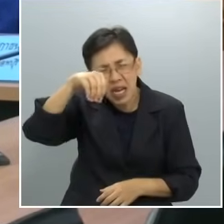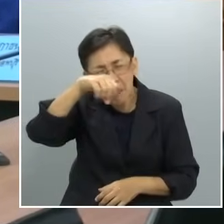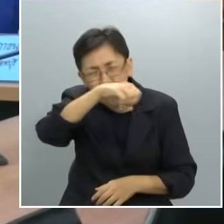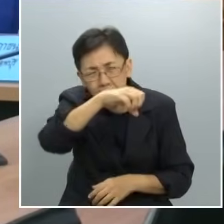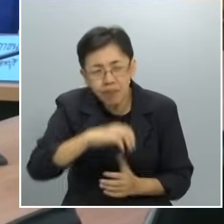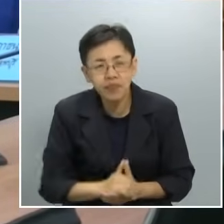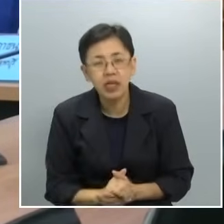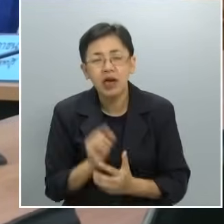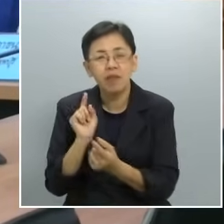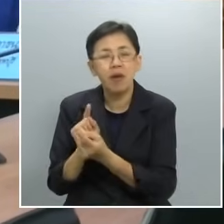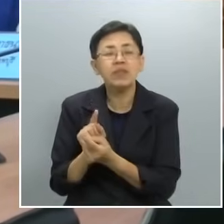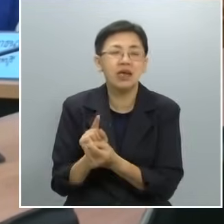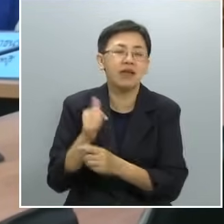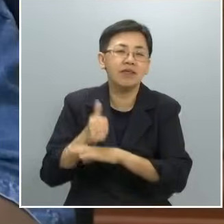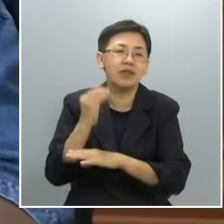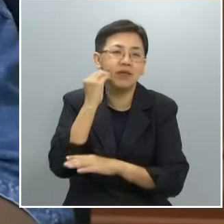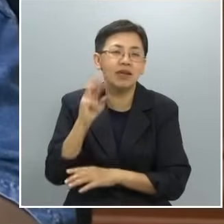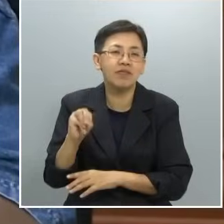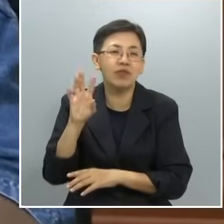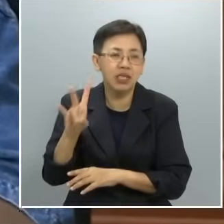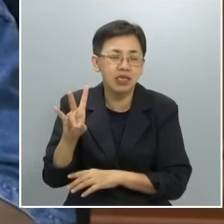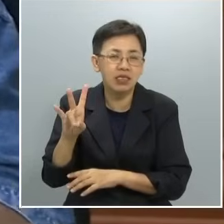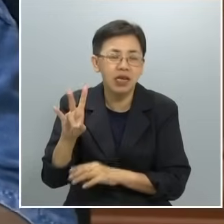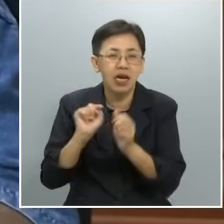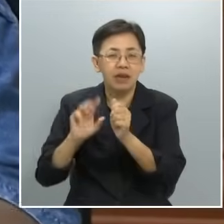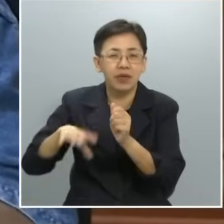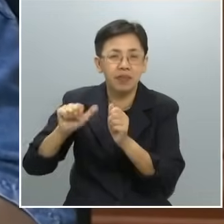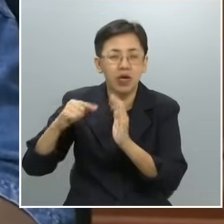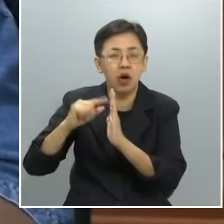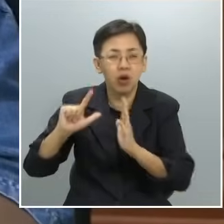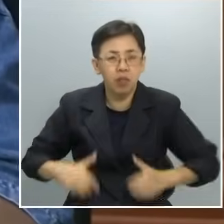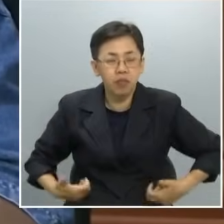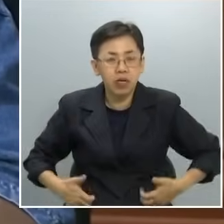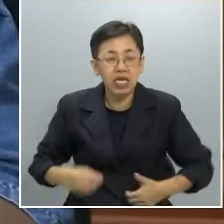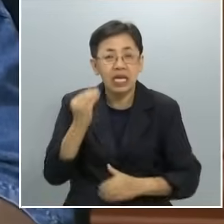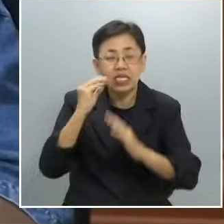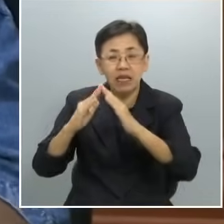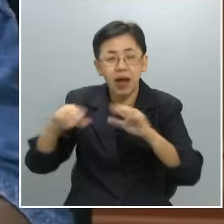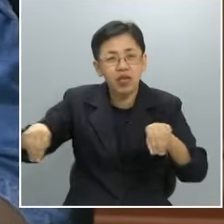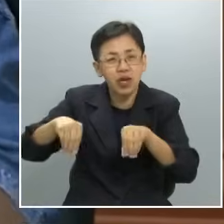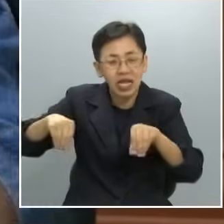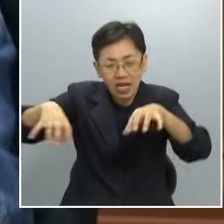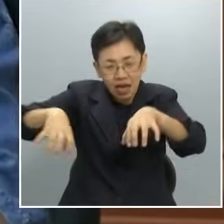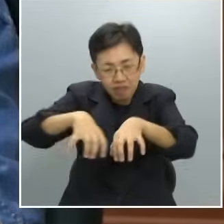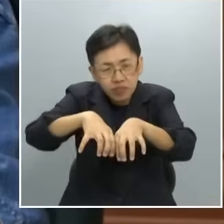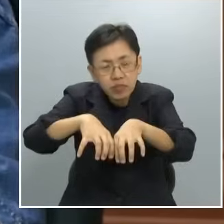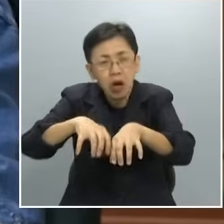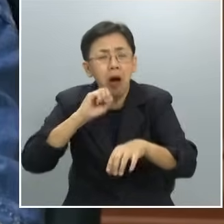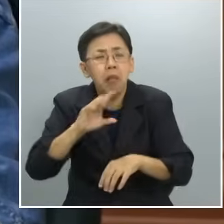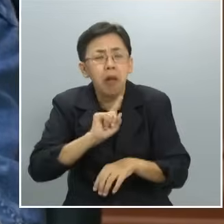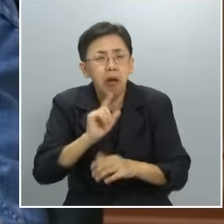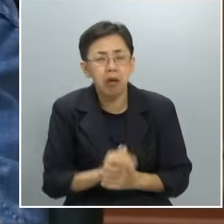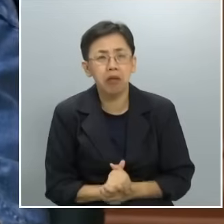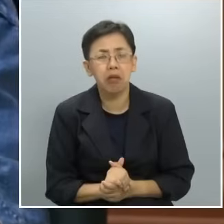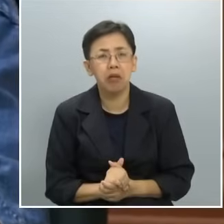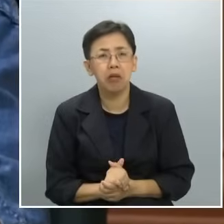สุทธิ์เหล็กไหลผู้ใหญ่บ้านหมู่7ที่โพตรุอำเภอเมืองลพบุรีซึ่งบ้านเนี่ยติดกับลุงวิเชียรมาแจ้งบอกว่าตอน